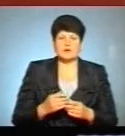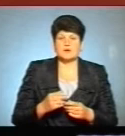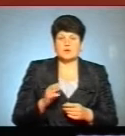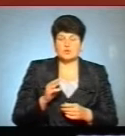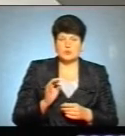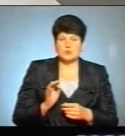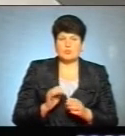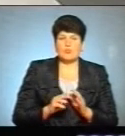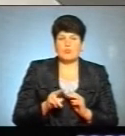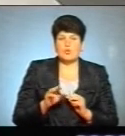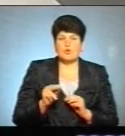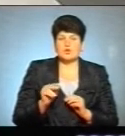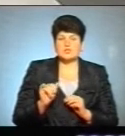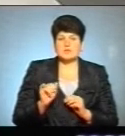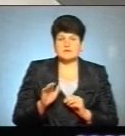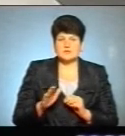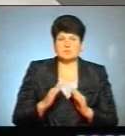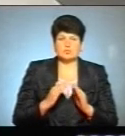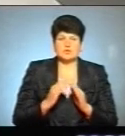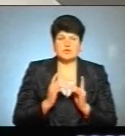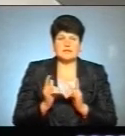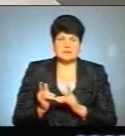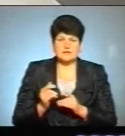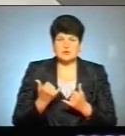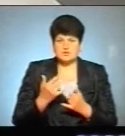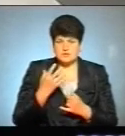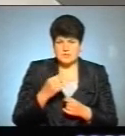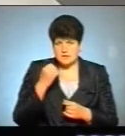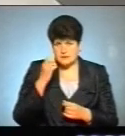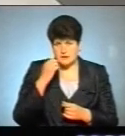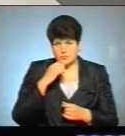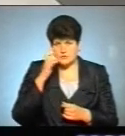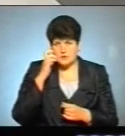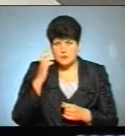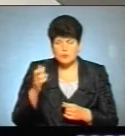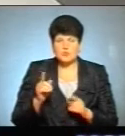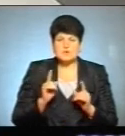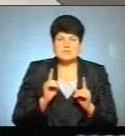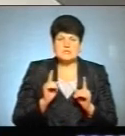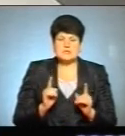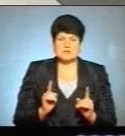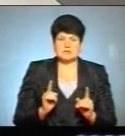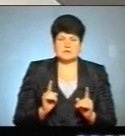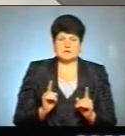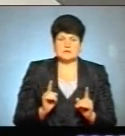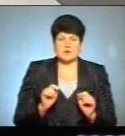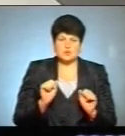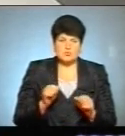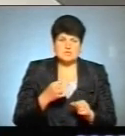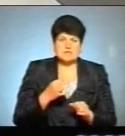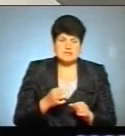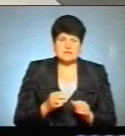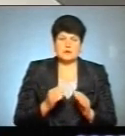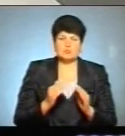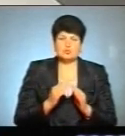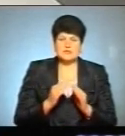в Почаївському будинку інтернаті на сьогоднішній день Богу дякувати, що тільки, ну, якщо можна так сказати, що будинок,